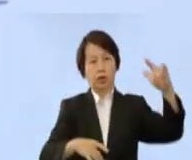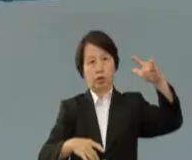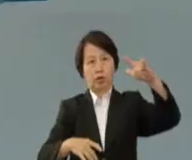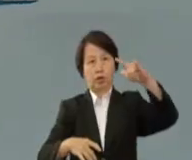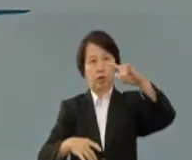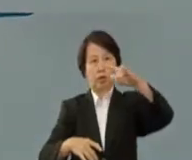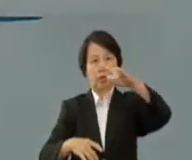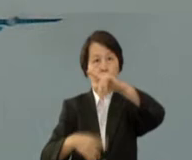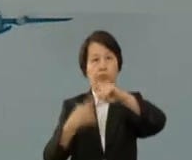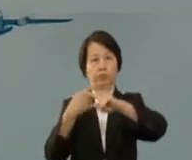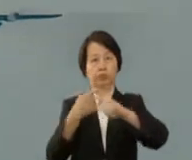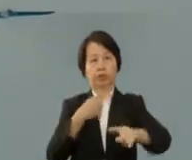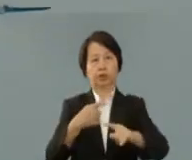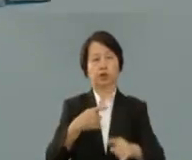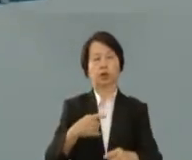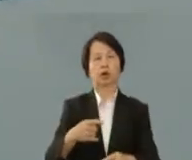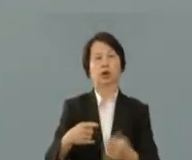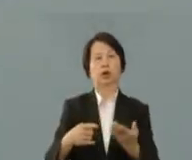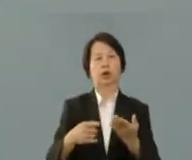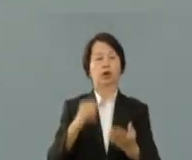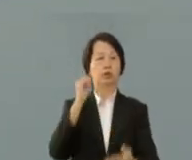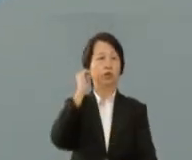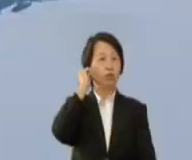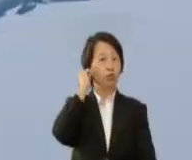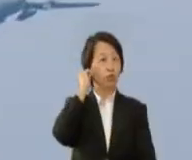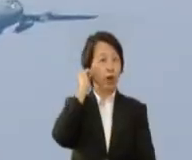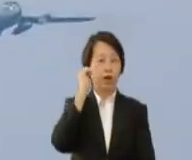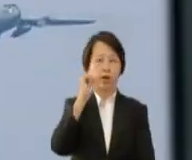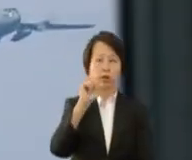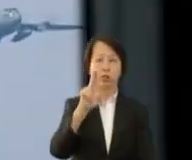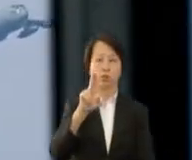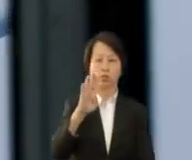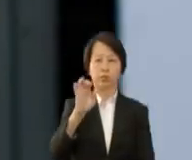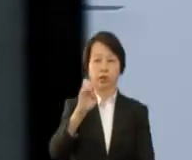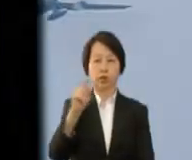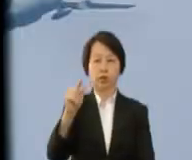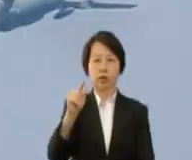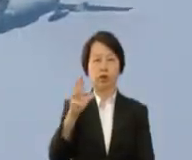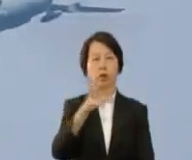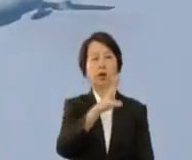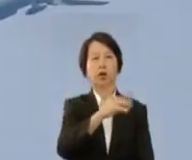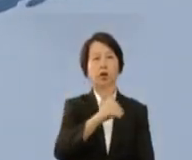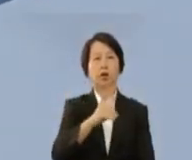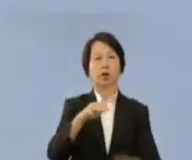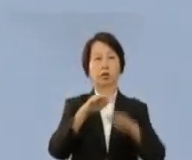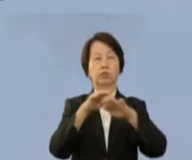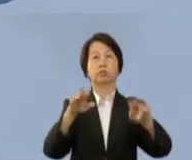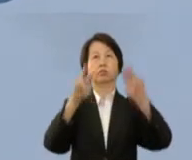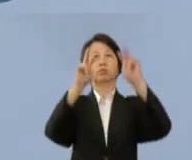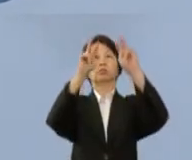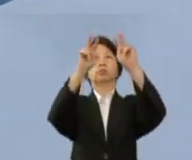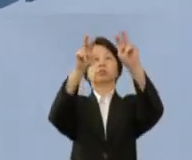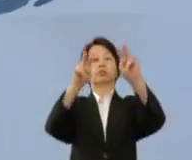khas dari Pangkalan Udara Subang. Dari kiri pentas kenamaan, pesawat